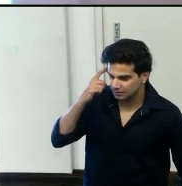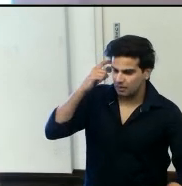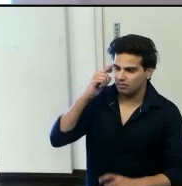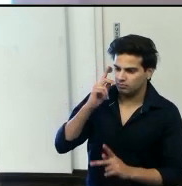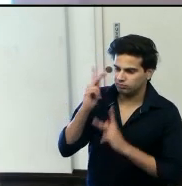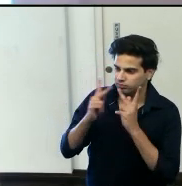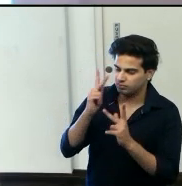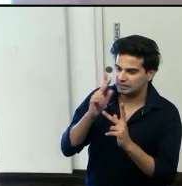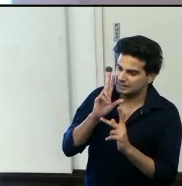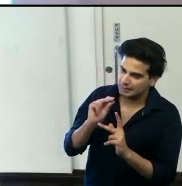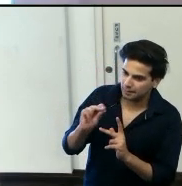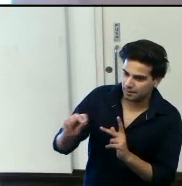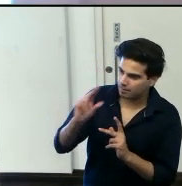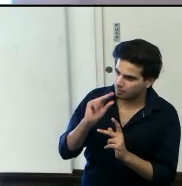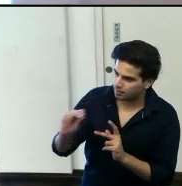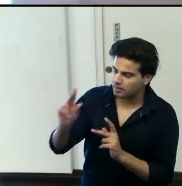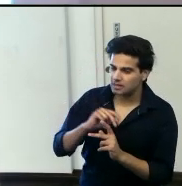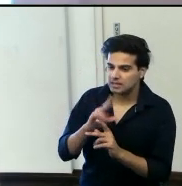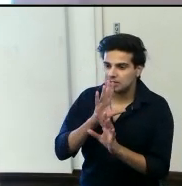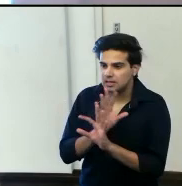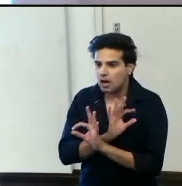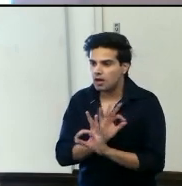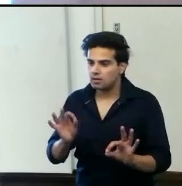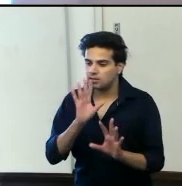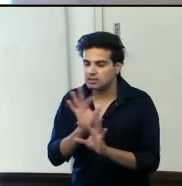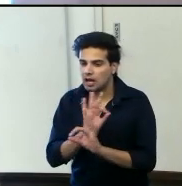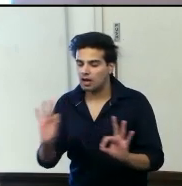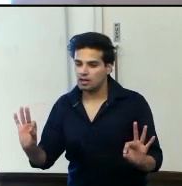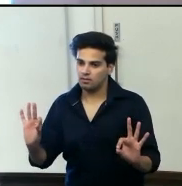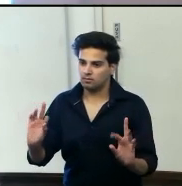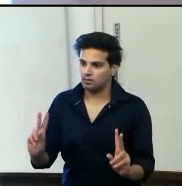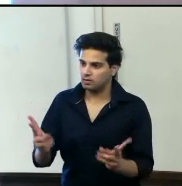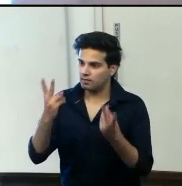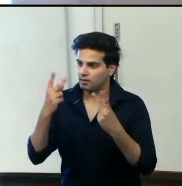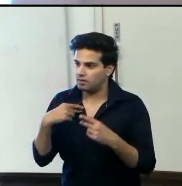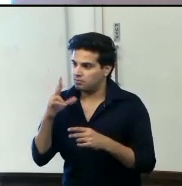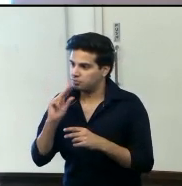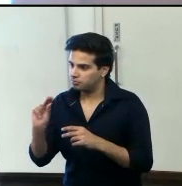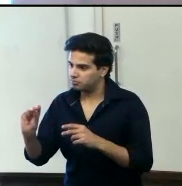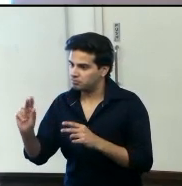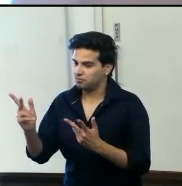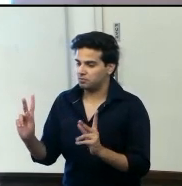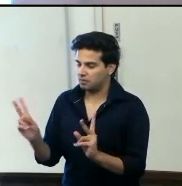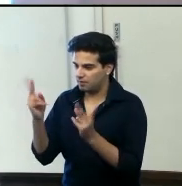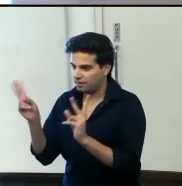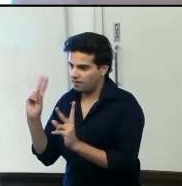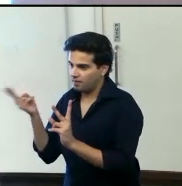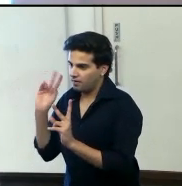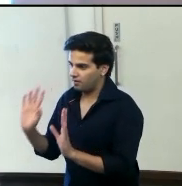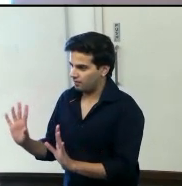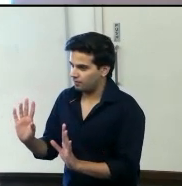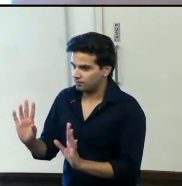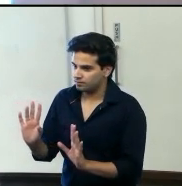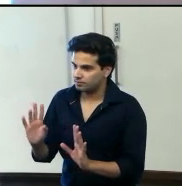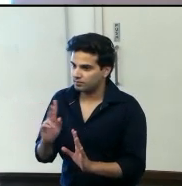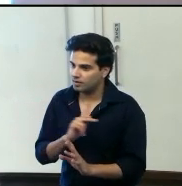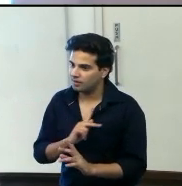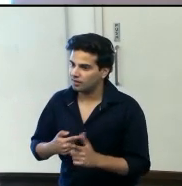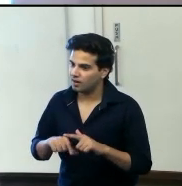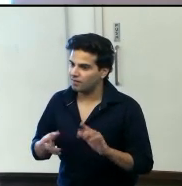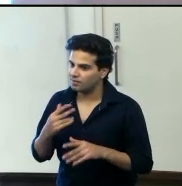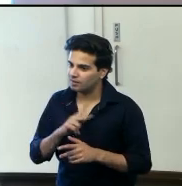ಸುಮ್ಮನೆ ಇರೋಕ್ಕಾಗಲ್ಲ ಅಲ್ವಾ? ಸೈಲೆಂಟಾಗಿ ಇದ್ರೂ ಕೂಡ ತಲೆ ಒಳಗಡೆ ಮಾತಾಡ್ತಾನೆ ಇರ್ತೀವಿ ಅಲ್ವಾ?